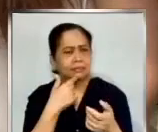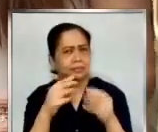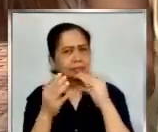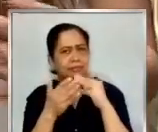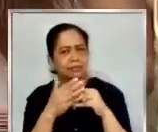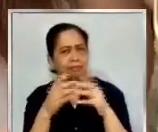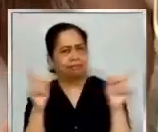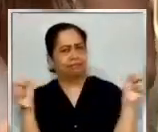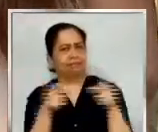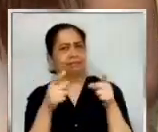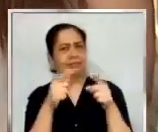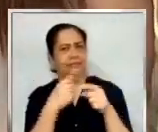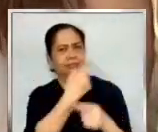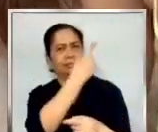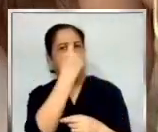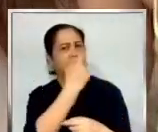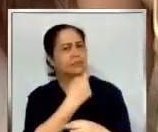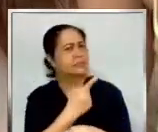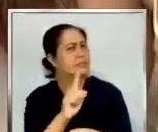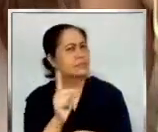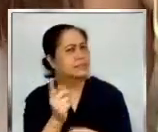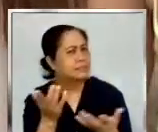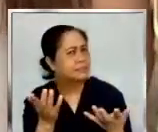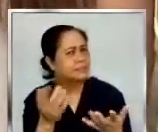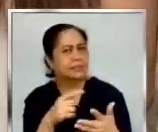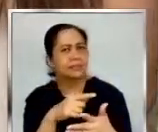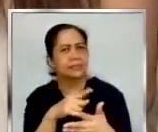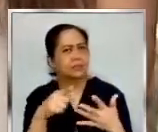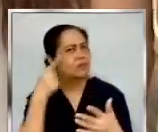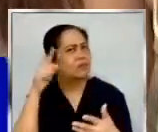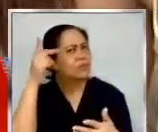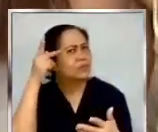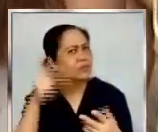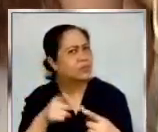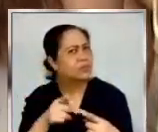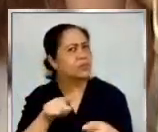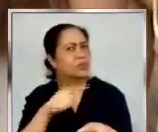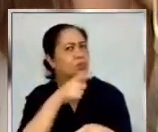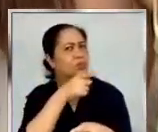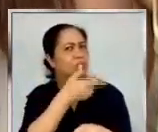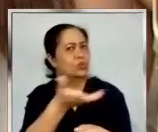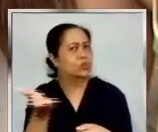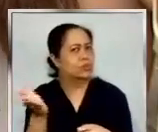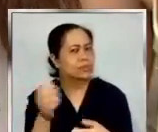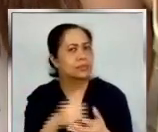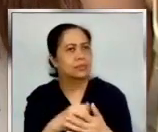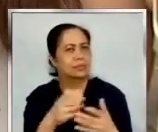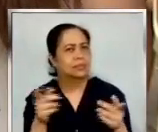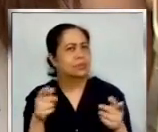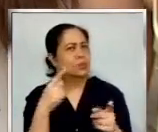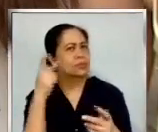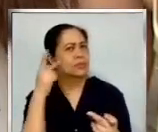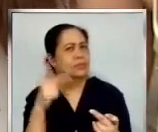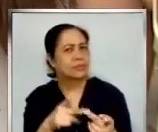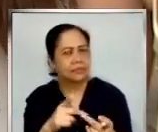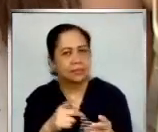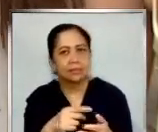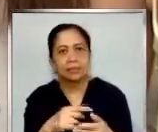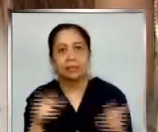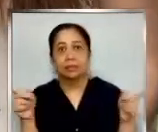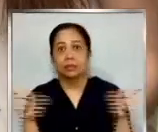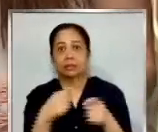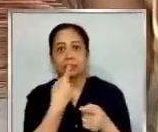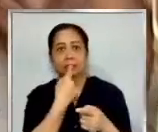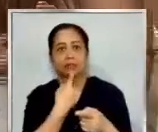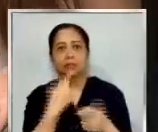parang nagtanong lang siya kung para saan yan, sino-sino kayo, parang anong purpose nyo. Tapos sabi niya, send mo sa